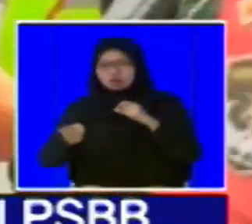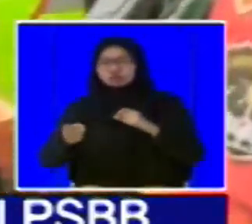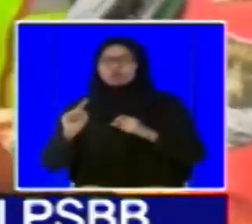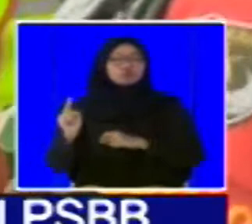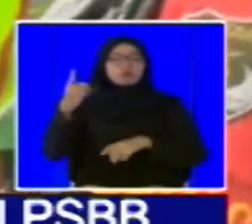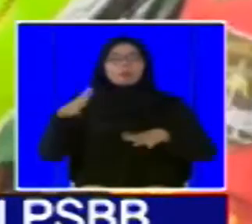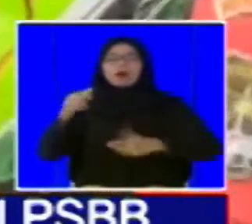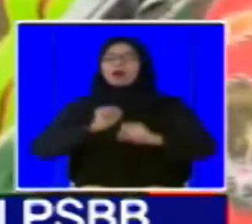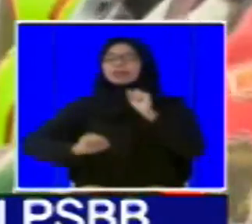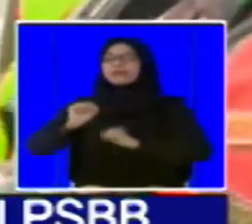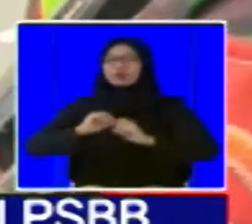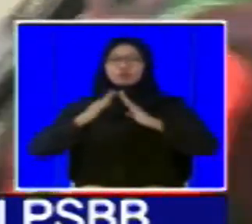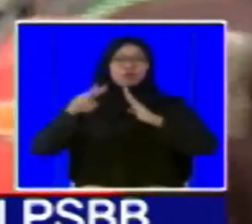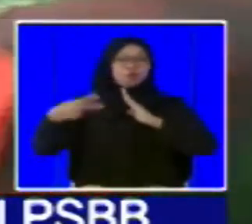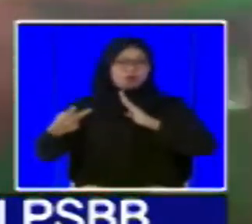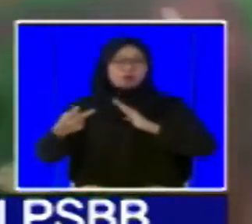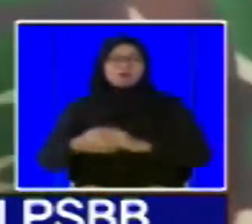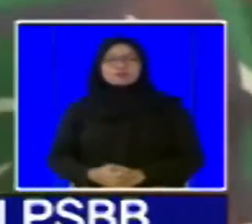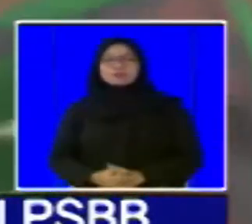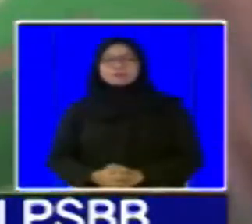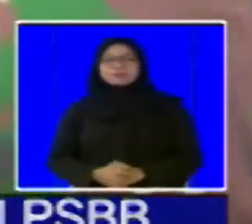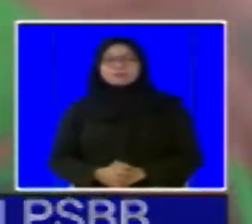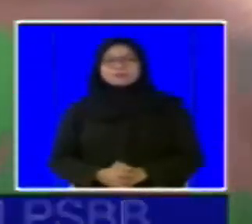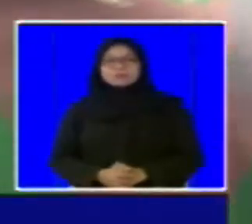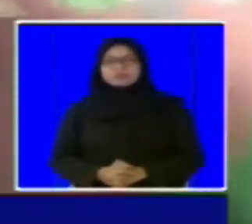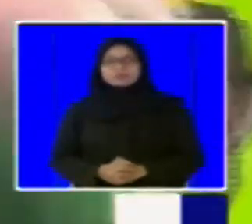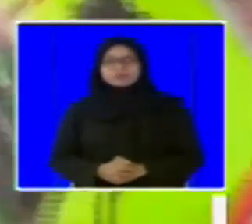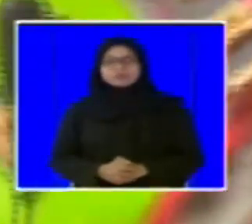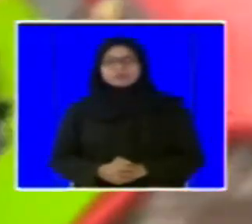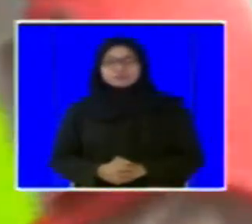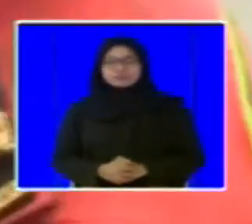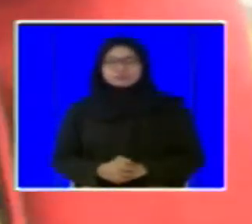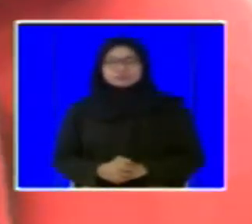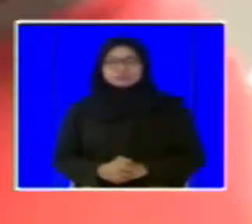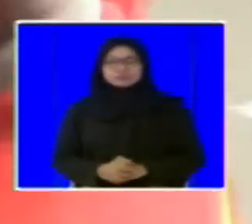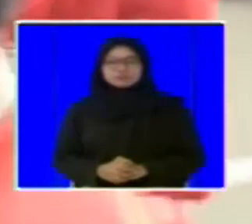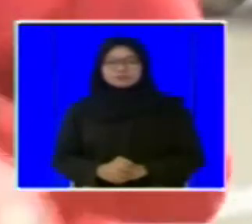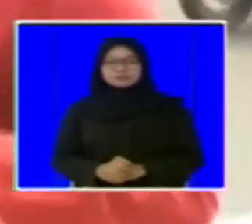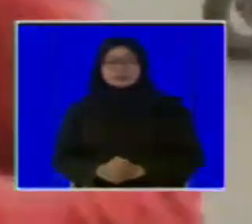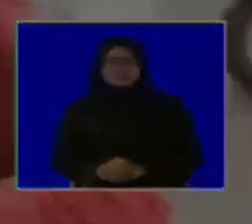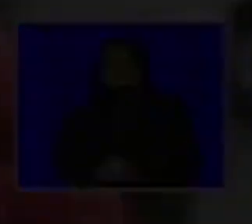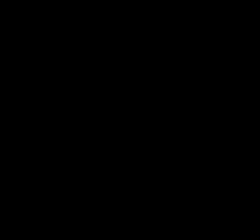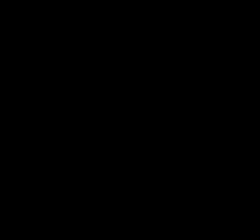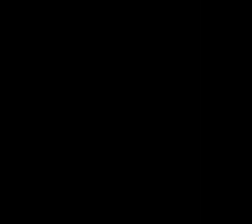terpaksa beraktivitas di luar rumah. Dari Jakarta, Tim Liputan iNews melaporkan.